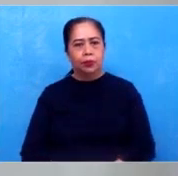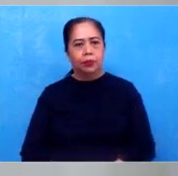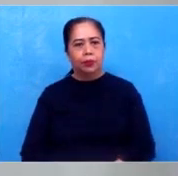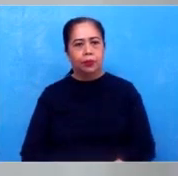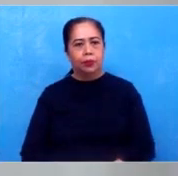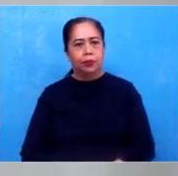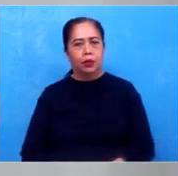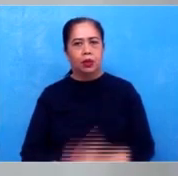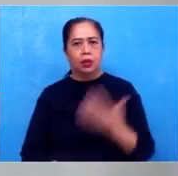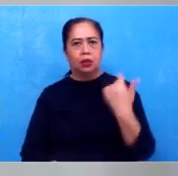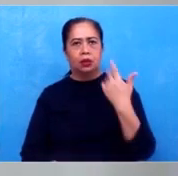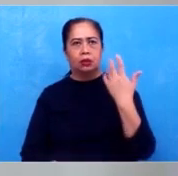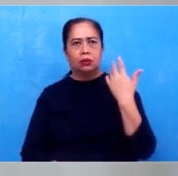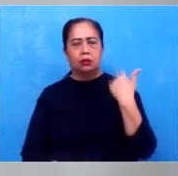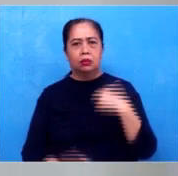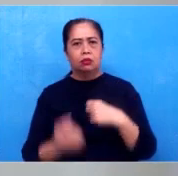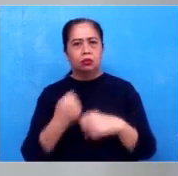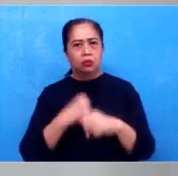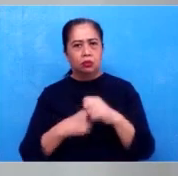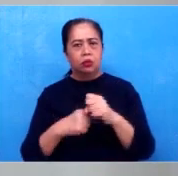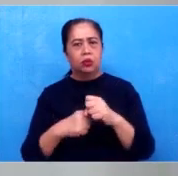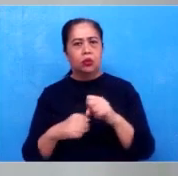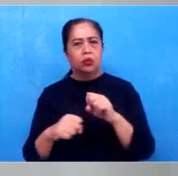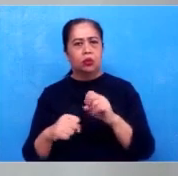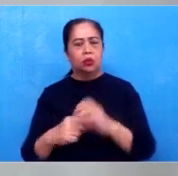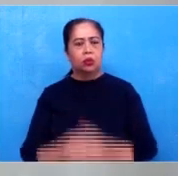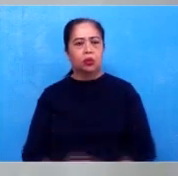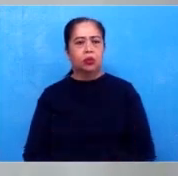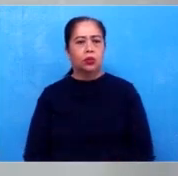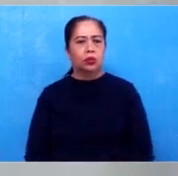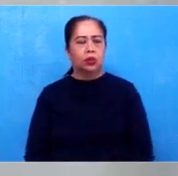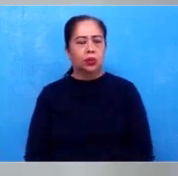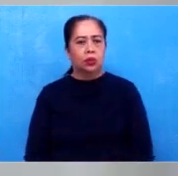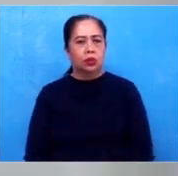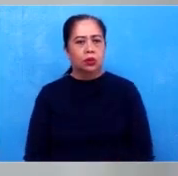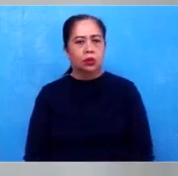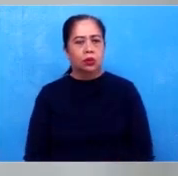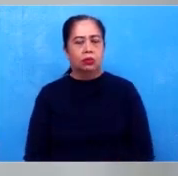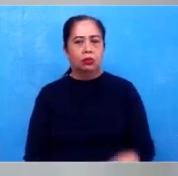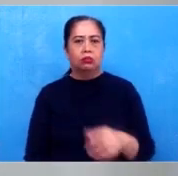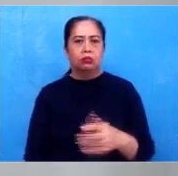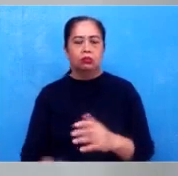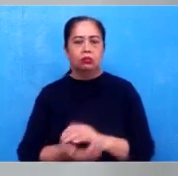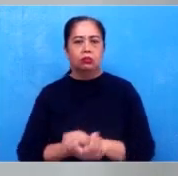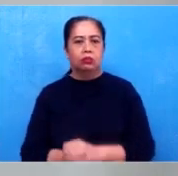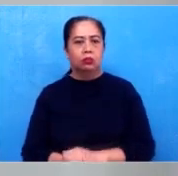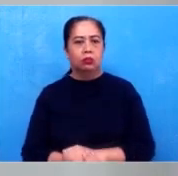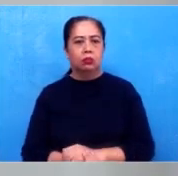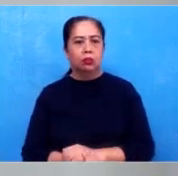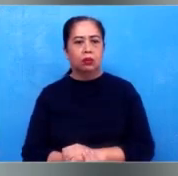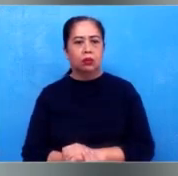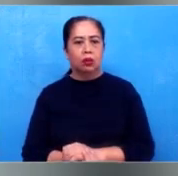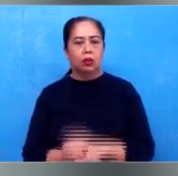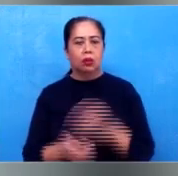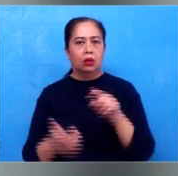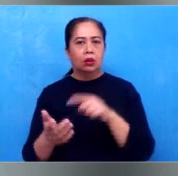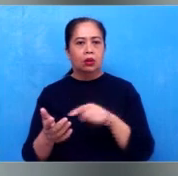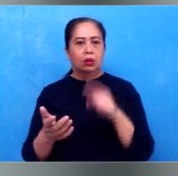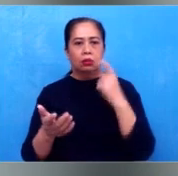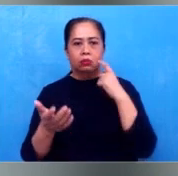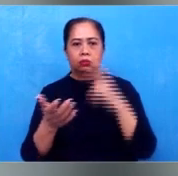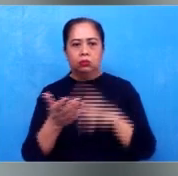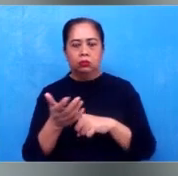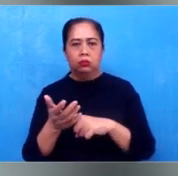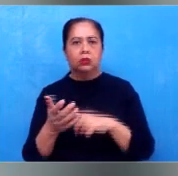kanya. So, inaalalayan po natin. Pinupuntahan po natin yung stations niya. So, may threats? May threats siya before.